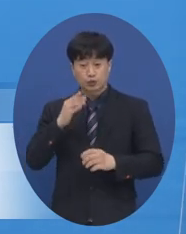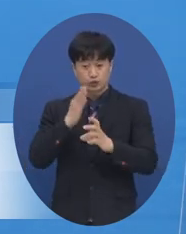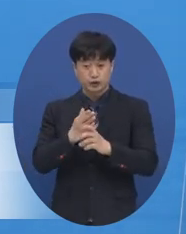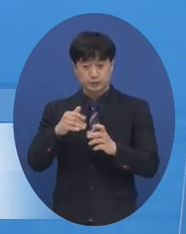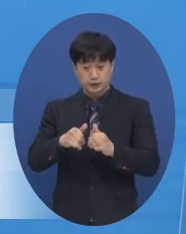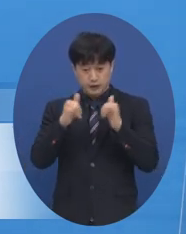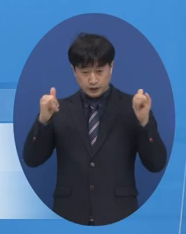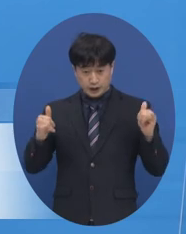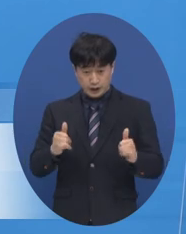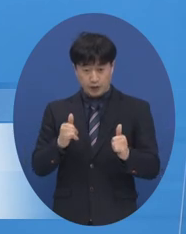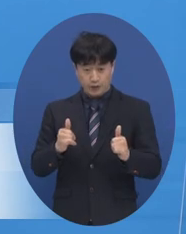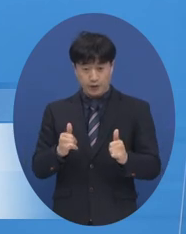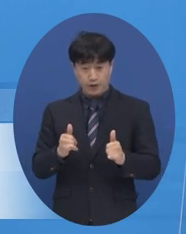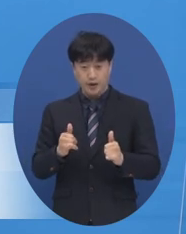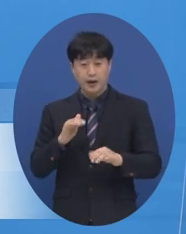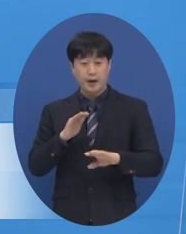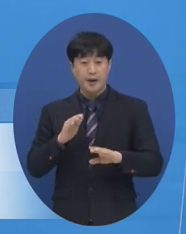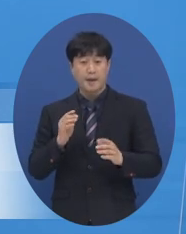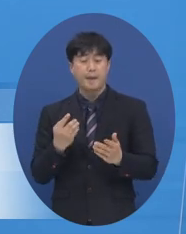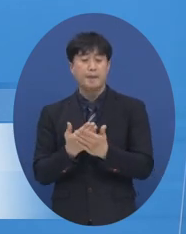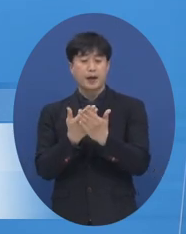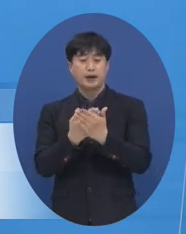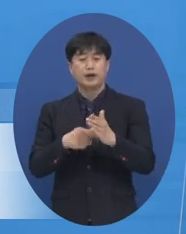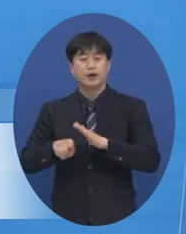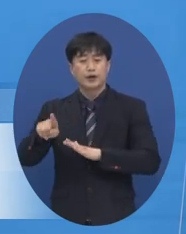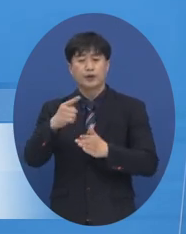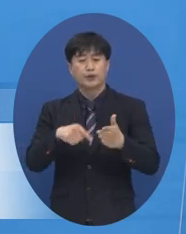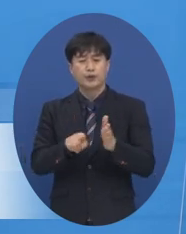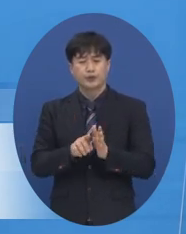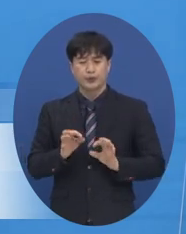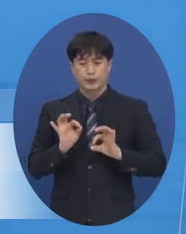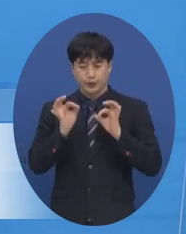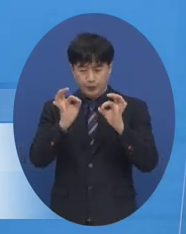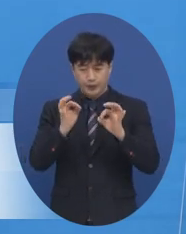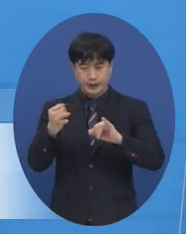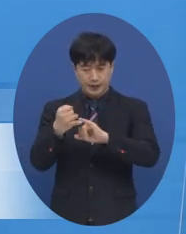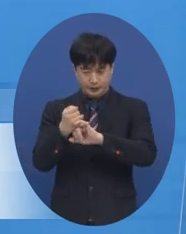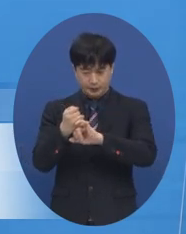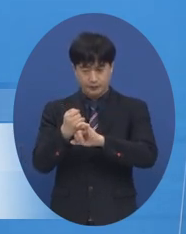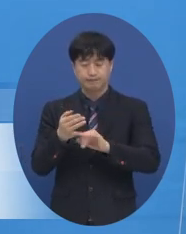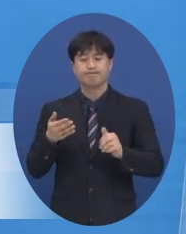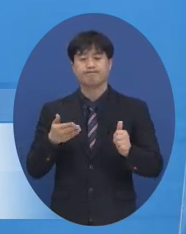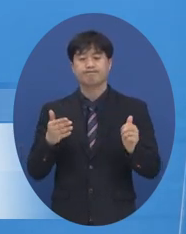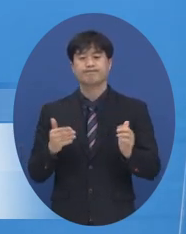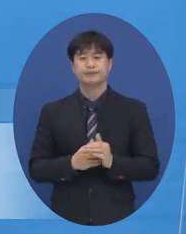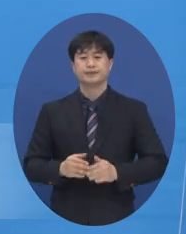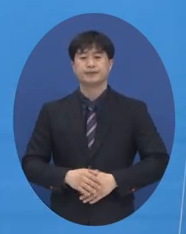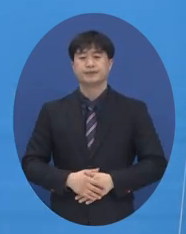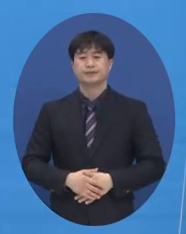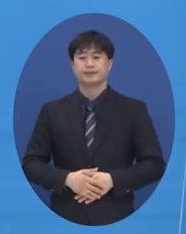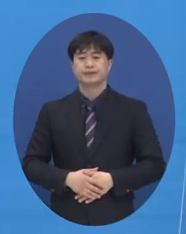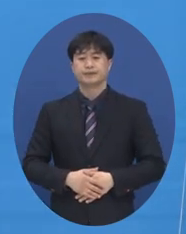탄소 중립 사회로의 진전을 선도하기 위해 최선의 노력을 다할 것을 약속드립니다.